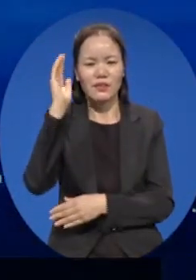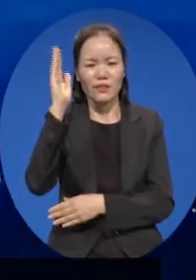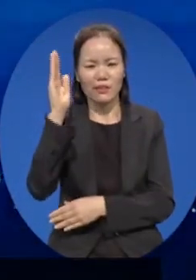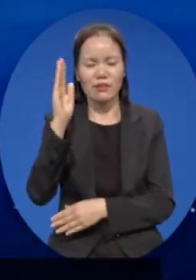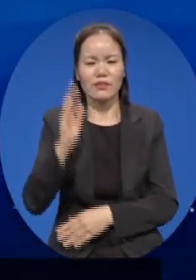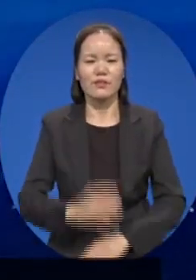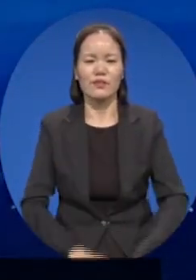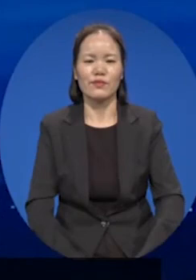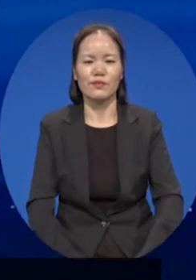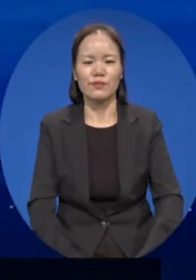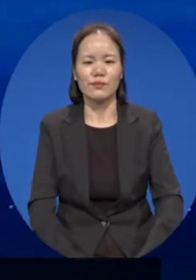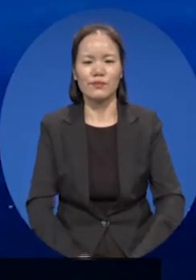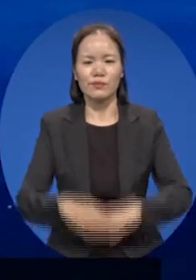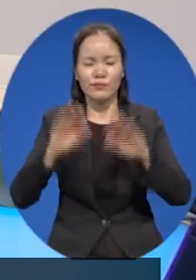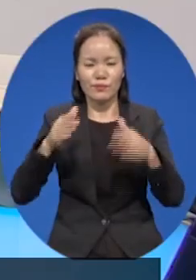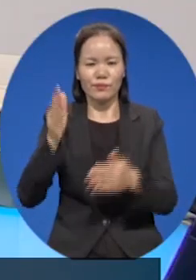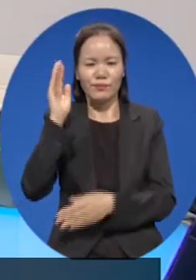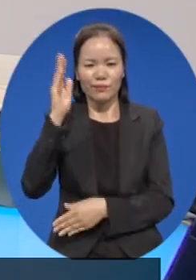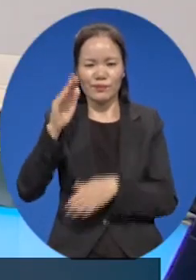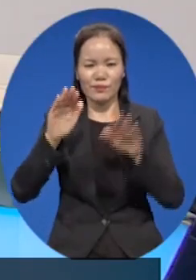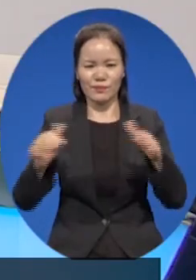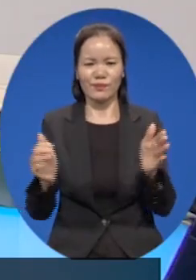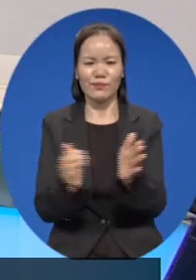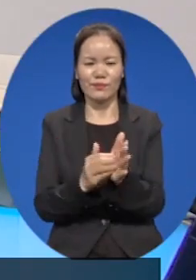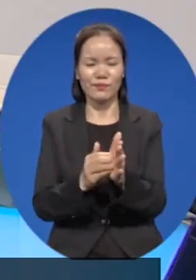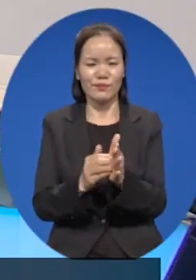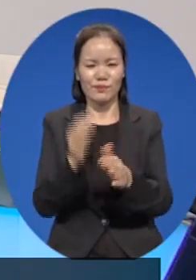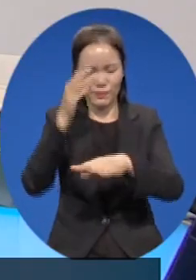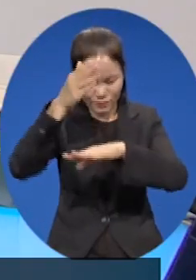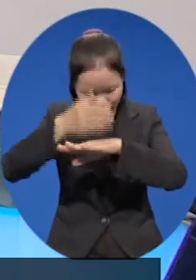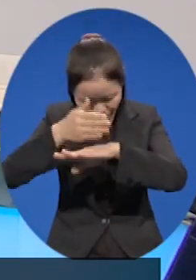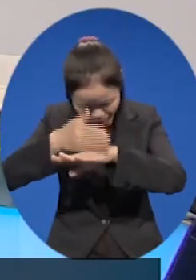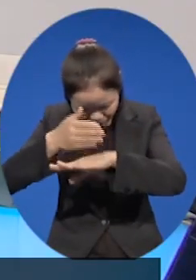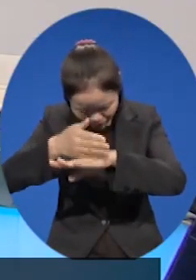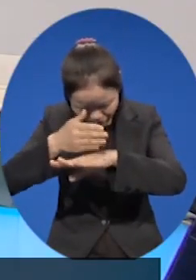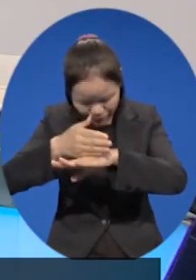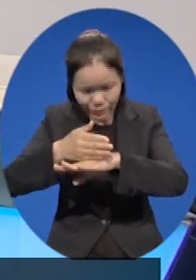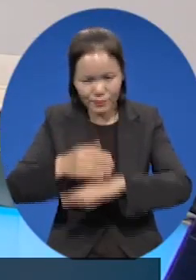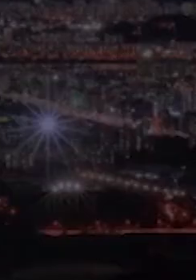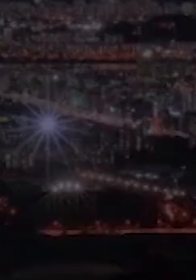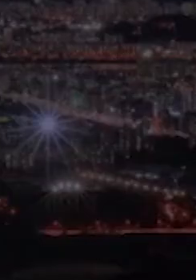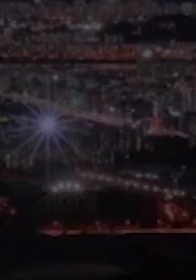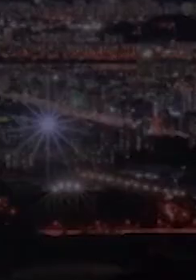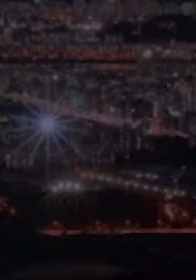저희가 짚어드렸습니다. 오늘 이야기는 여기까지 듣겠습니다. 고맙습니다. 고맙습니다.